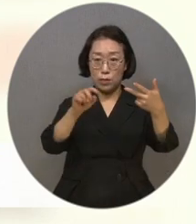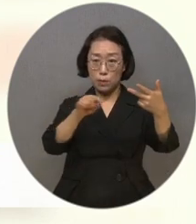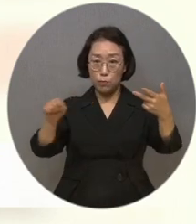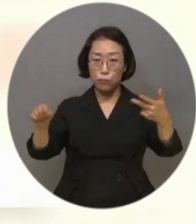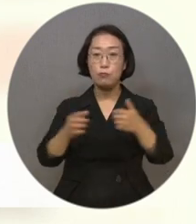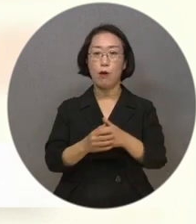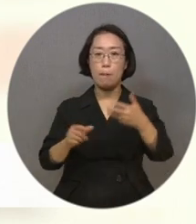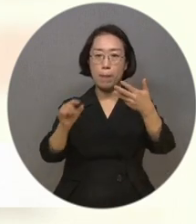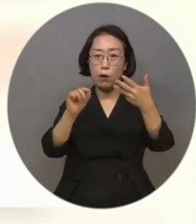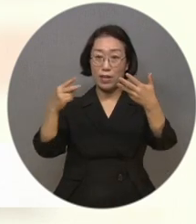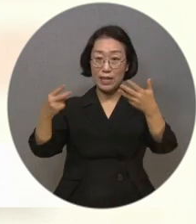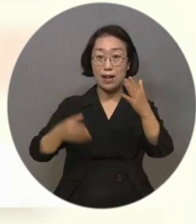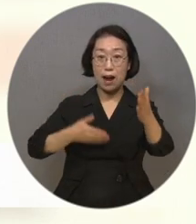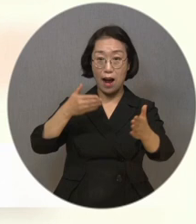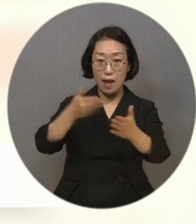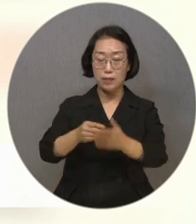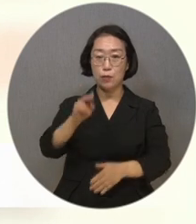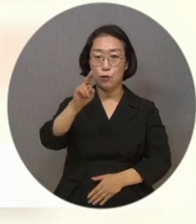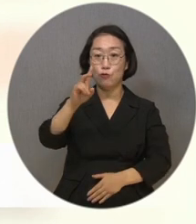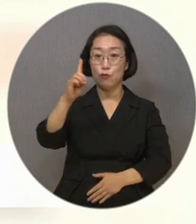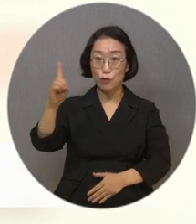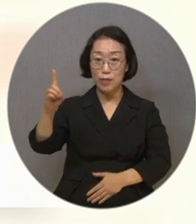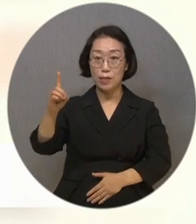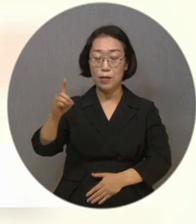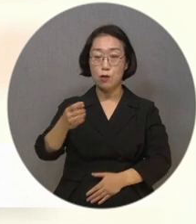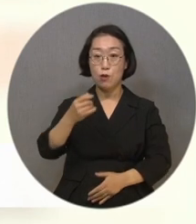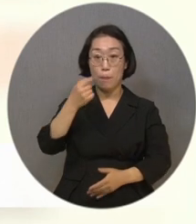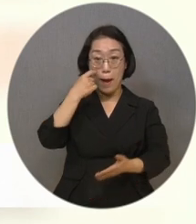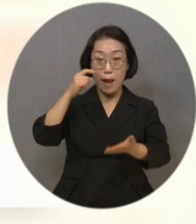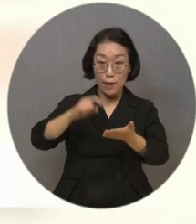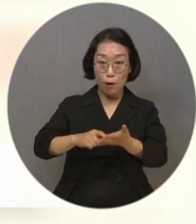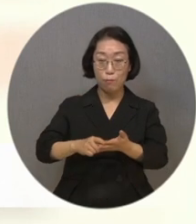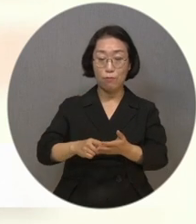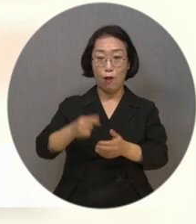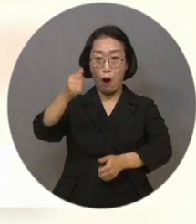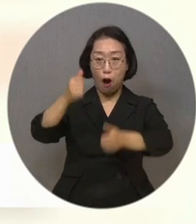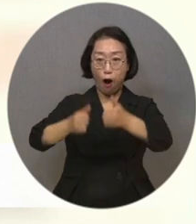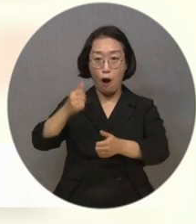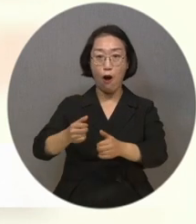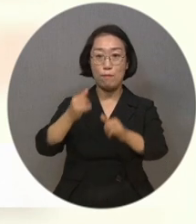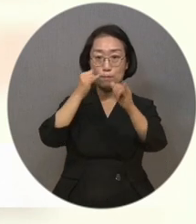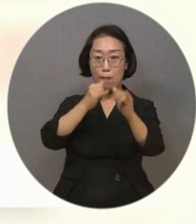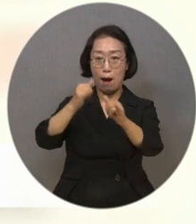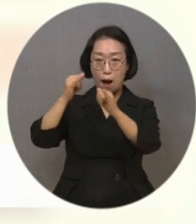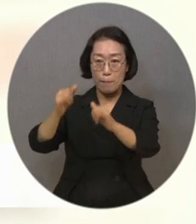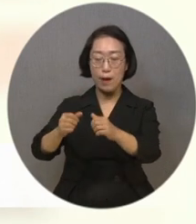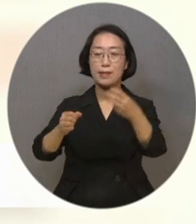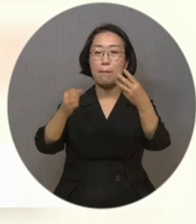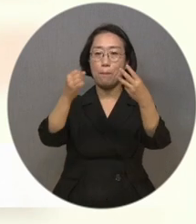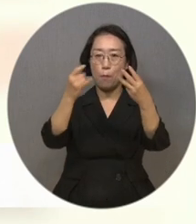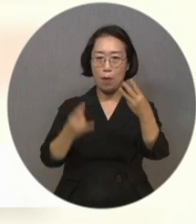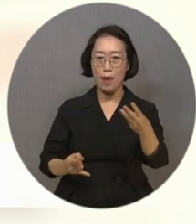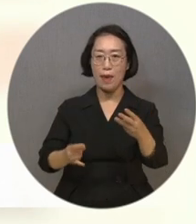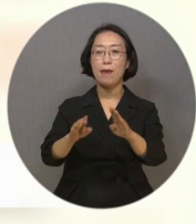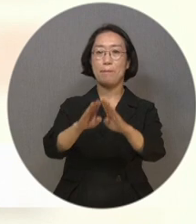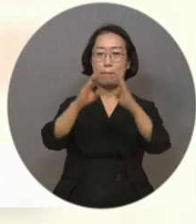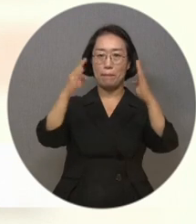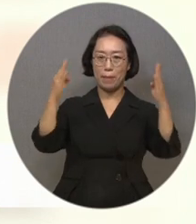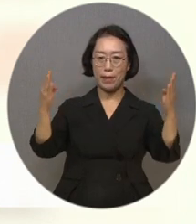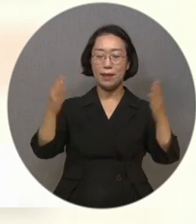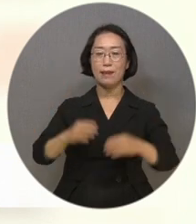전국 유니버셜 디자인 우수 사례를 발굴하는 2023년 제3회 유니버설 디자인 어워드를